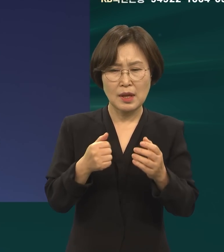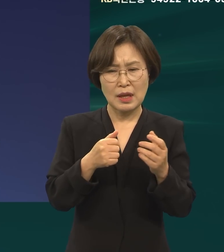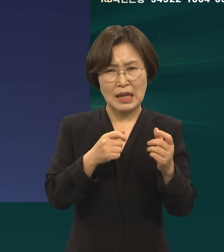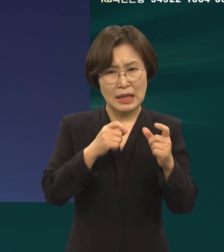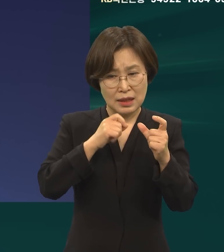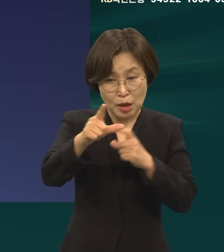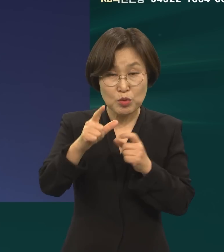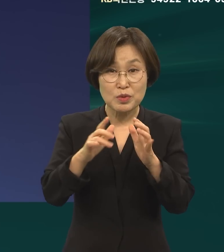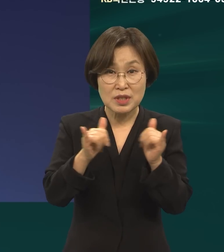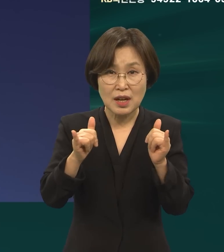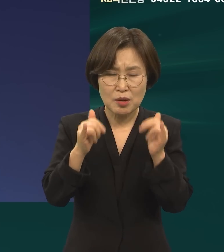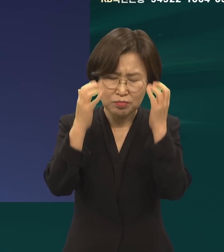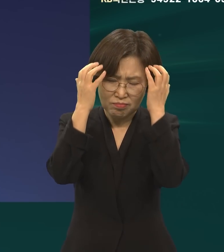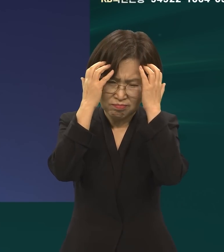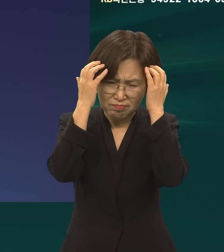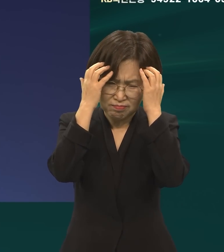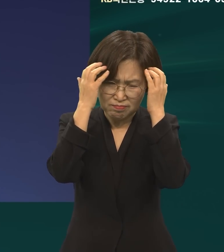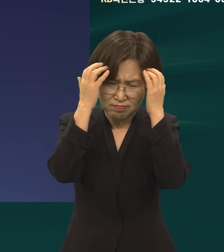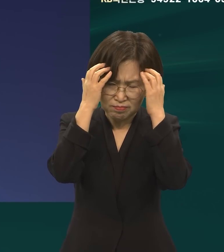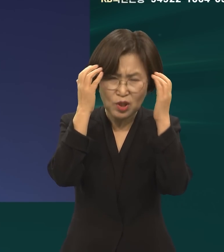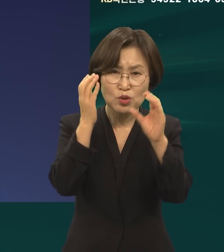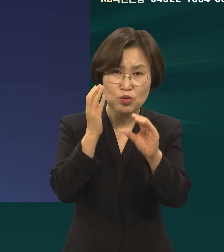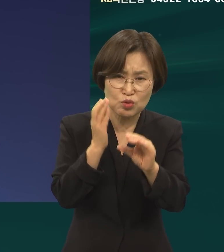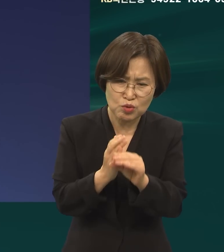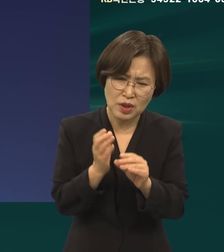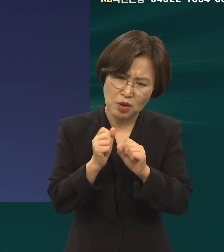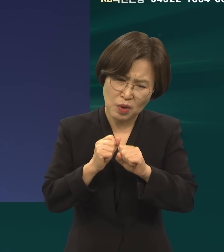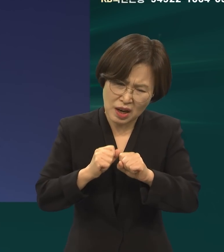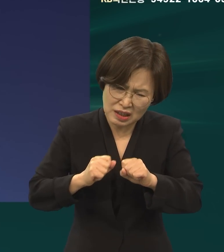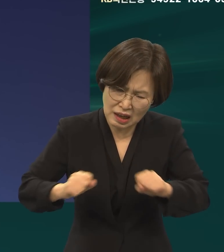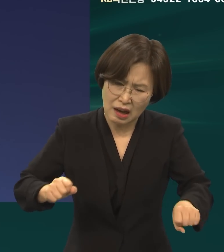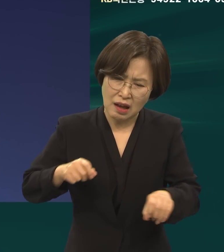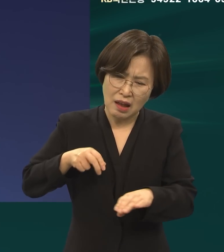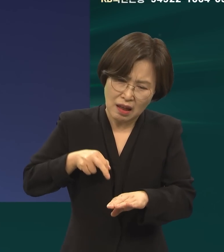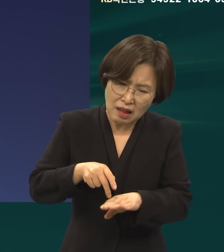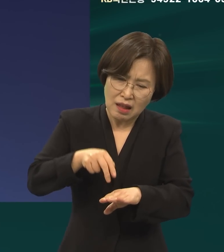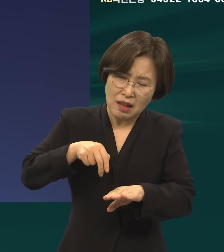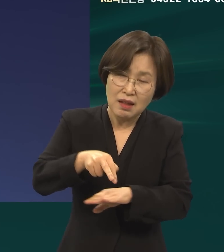고통이라는 보따리를 다 지고 여러분 광야길을 걸어가는 게 인생입니다.